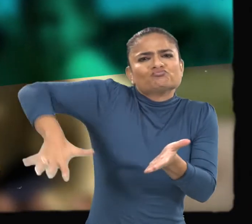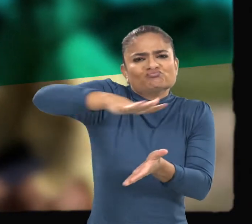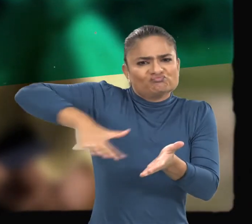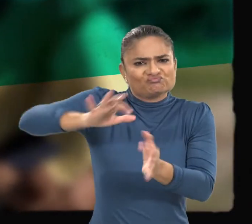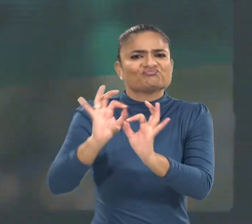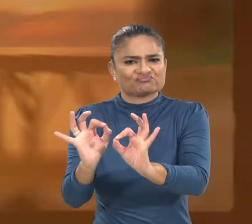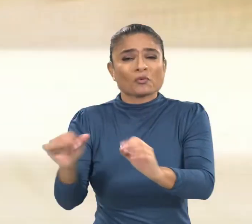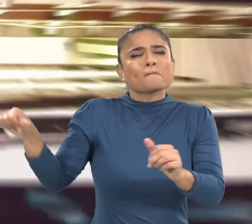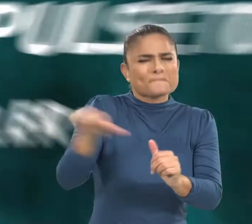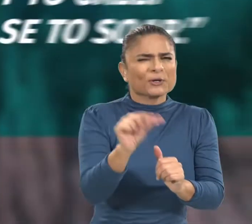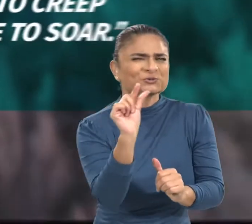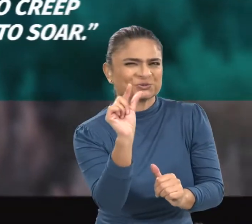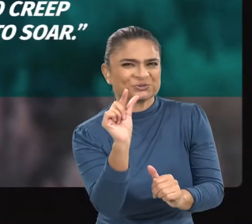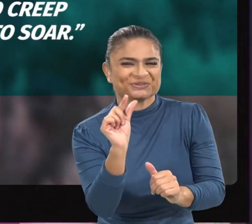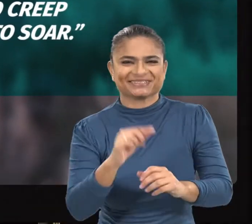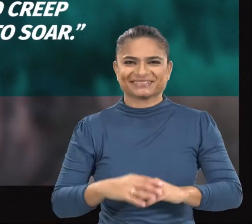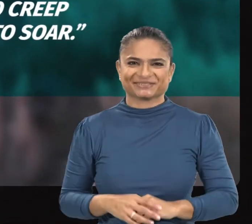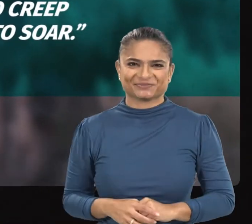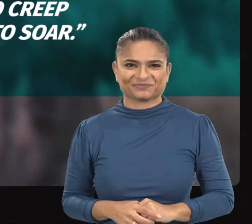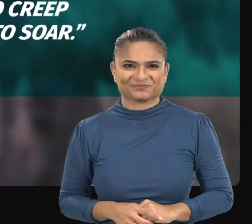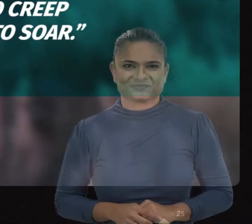begin het. Ons is nou weer terug.